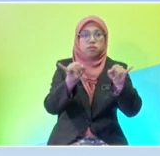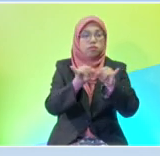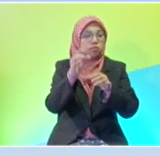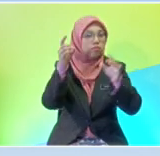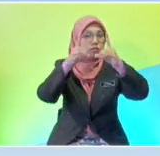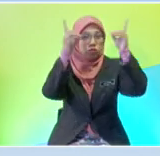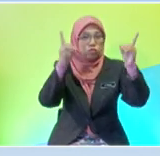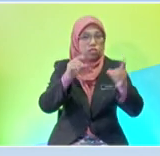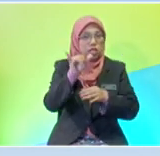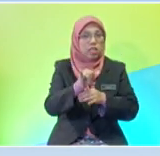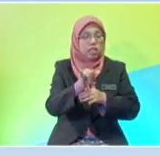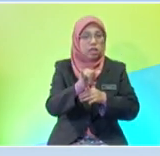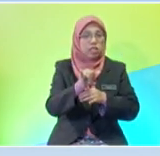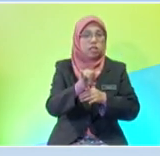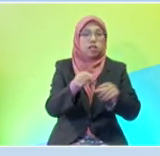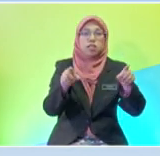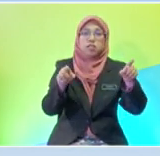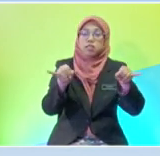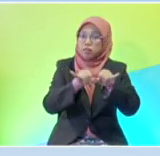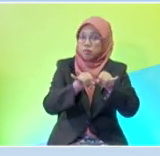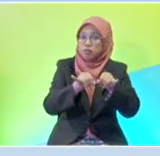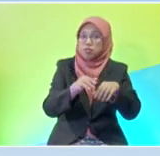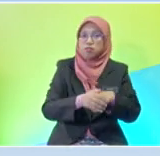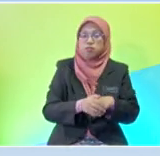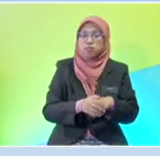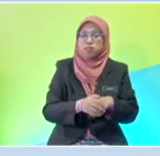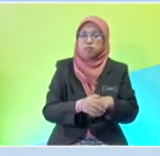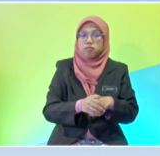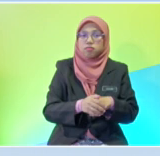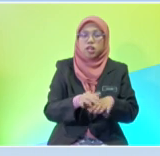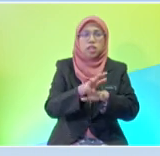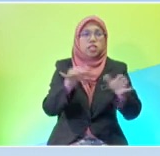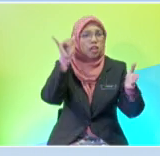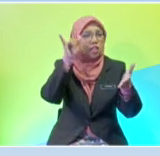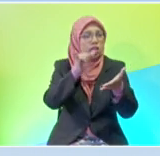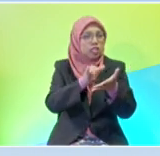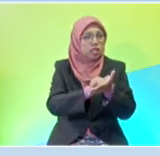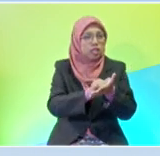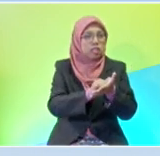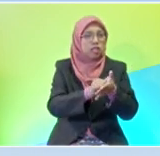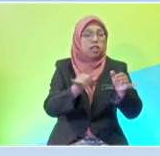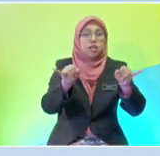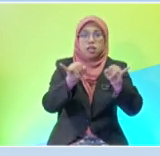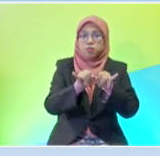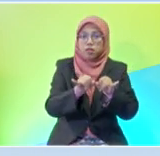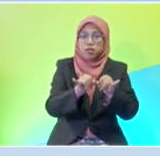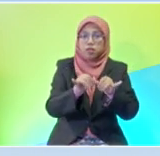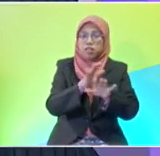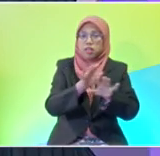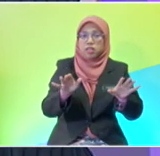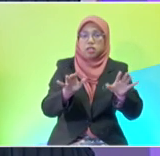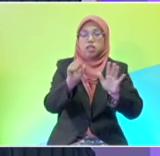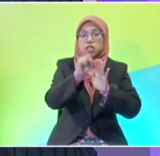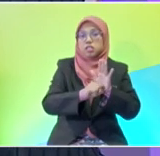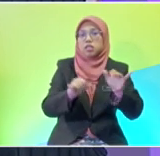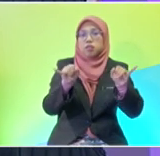Oke jangan yakin dengan imbangnya juga yang seimbang tidak berlaku apa-apa kesilapan kalau